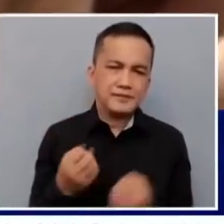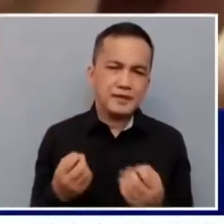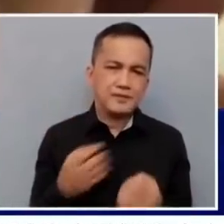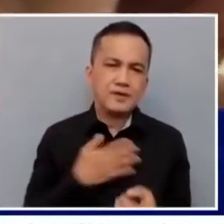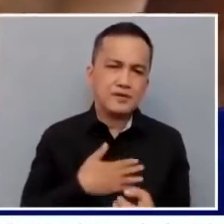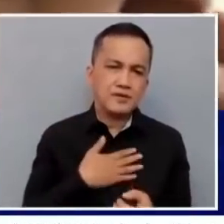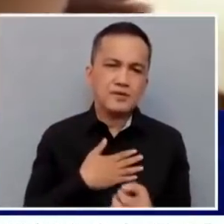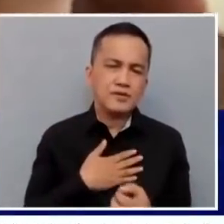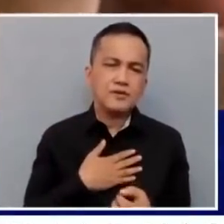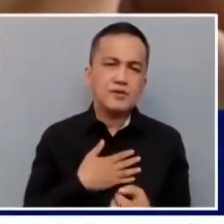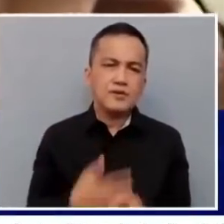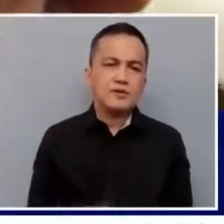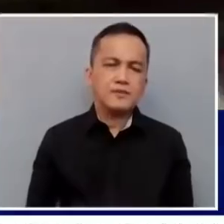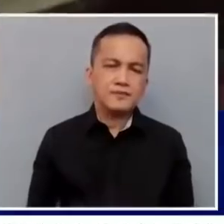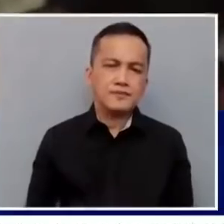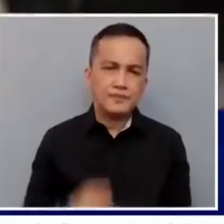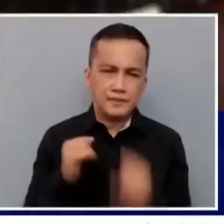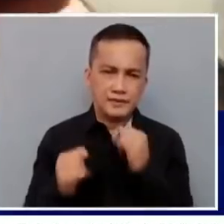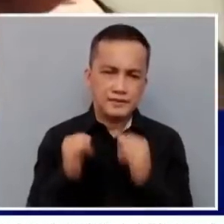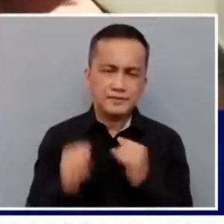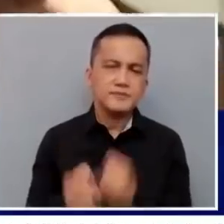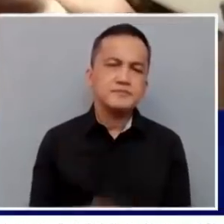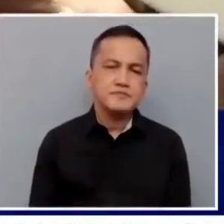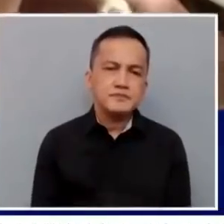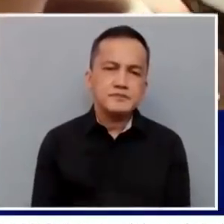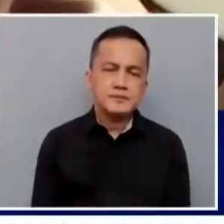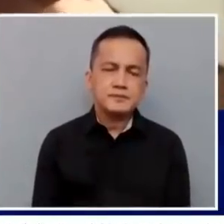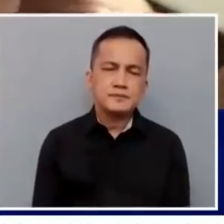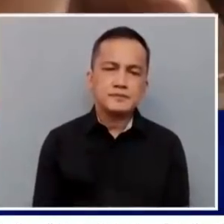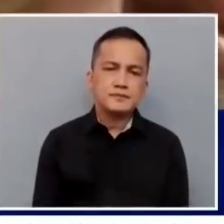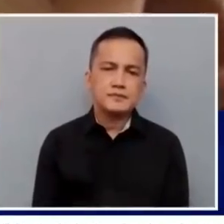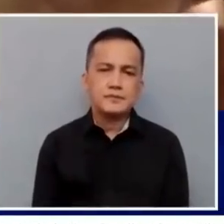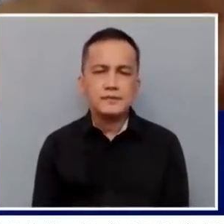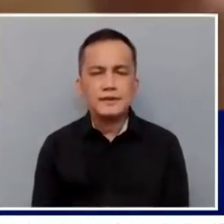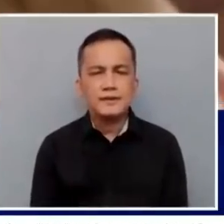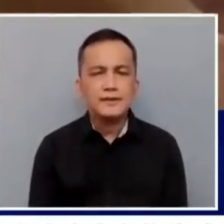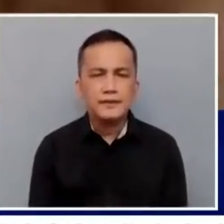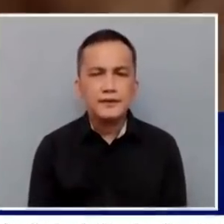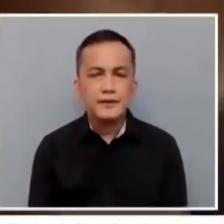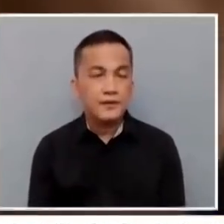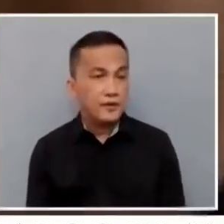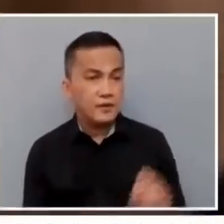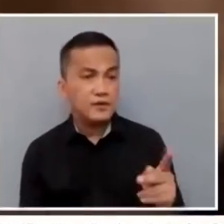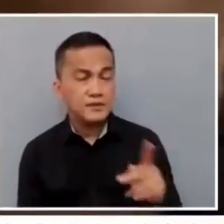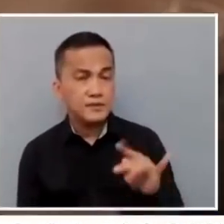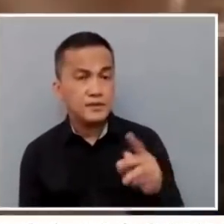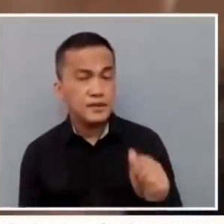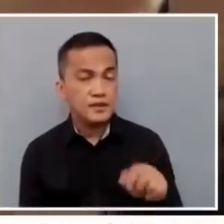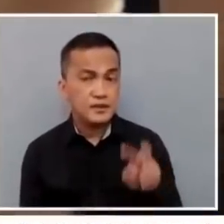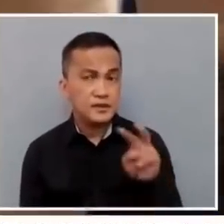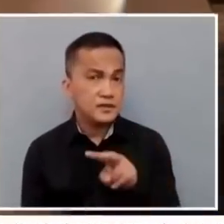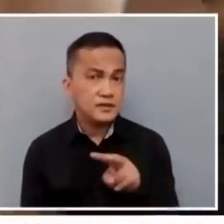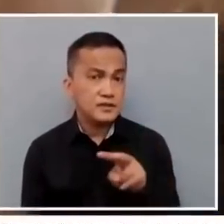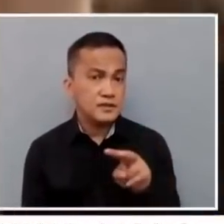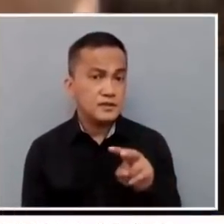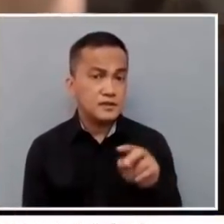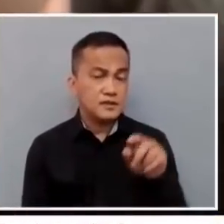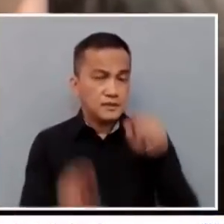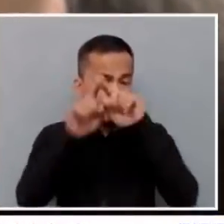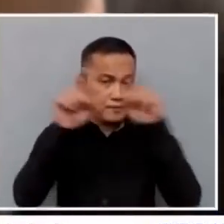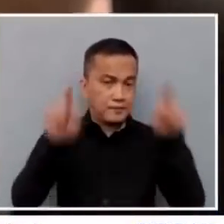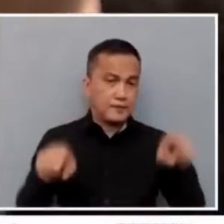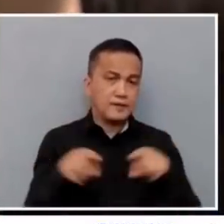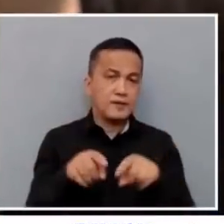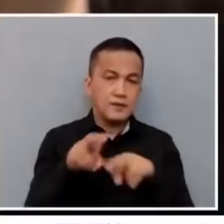talaga na maka-interview ngayon na okay. Pia, ang nakikita kasi namin sa monitor, tila